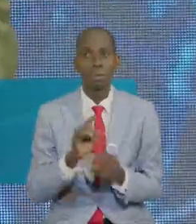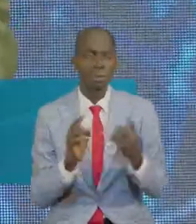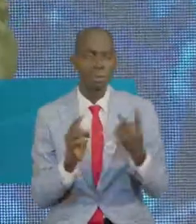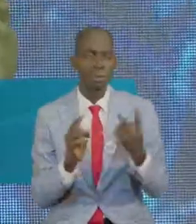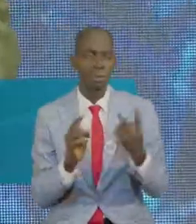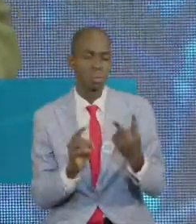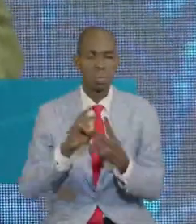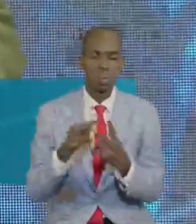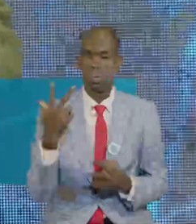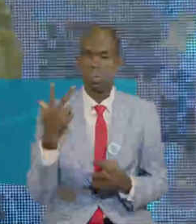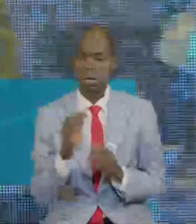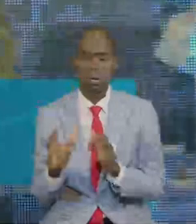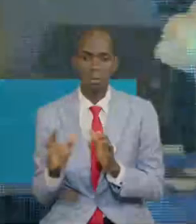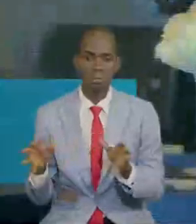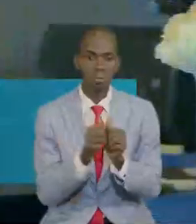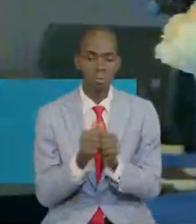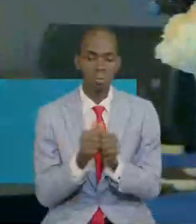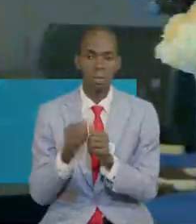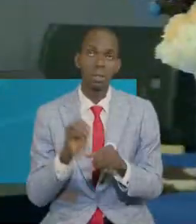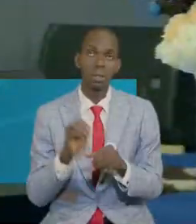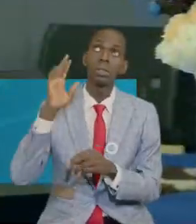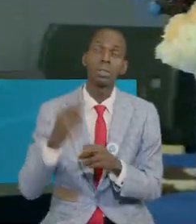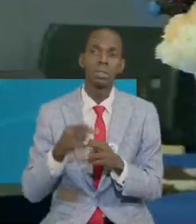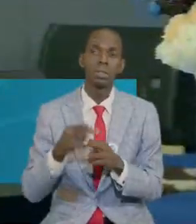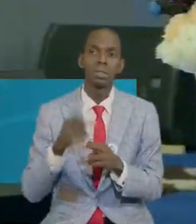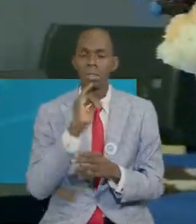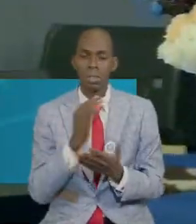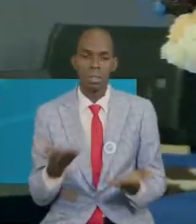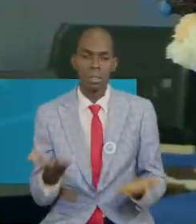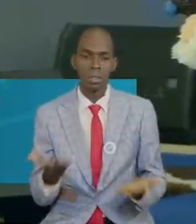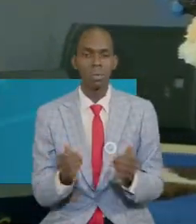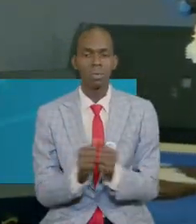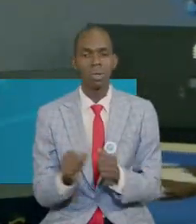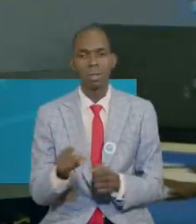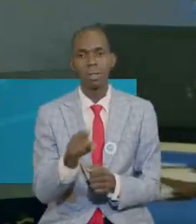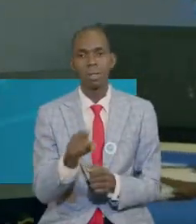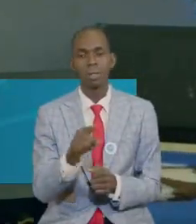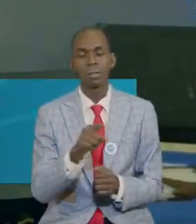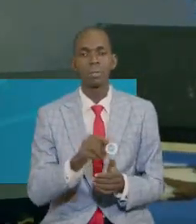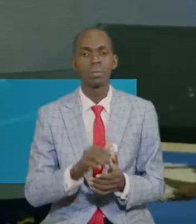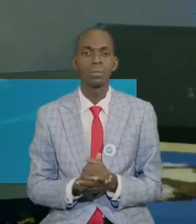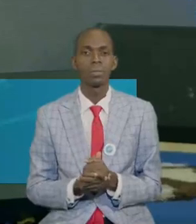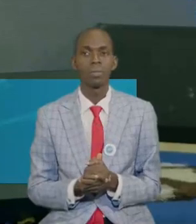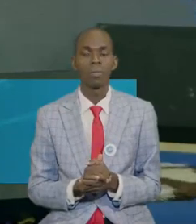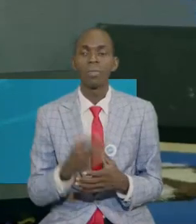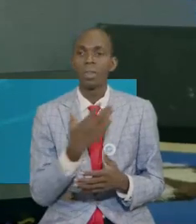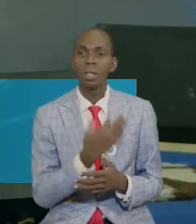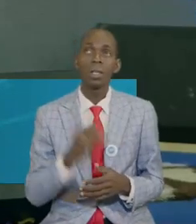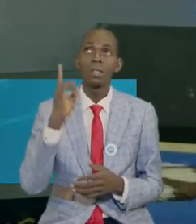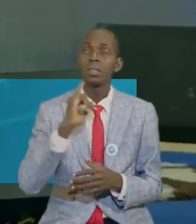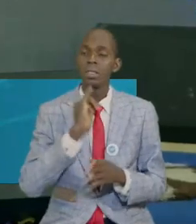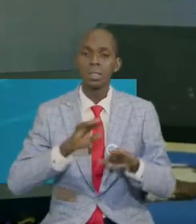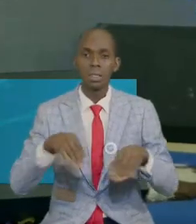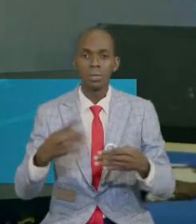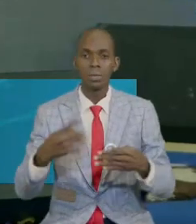name, I am there with them. Et il a dit, là où deux ou trois sont assemblés à mon nom, je suis là au milieu d'eux. And he's giving you the same promise.